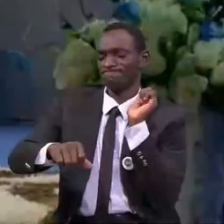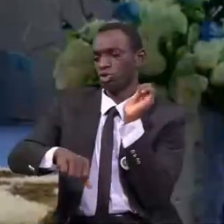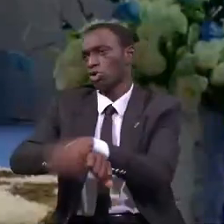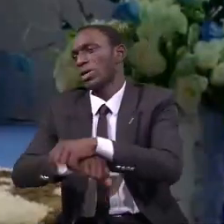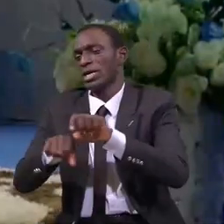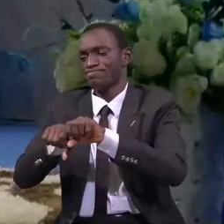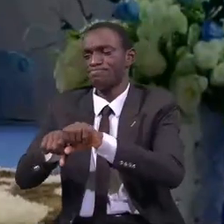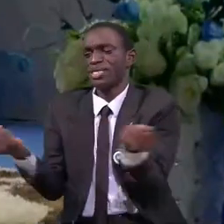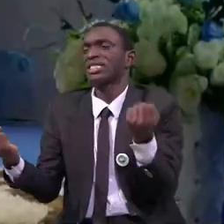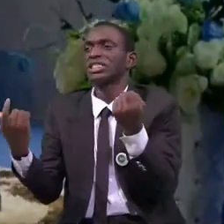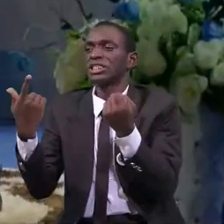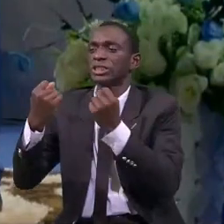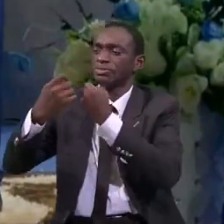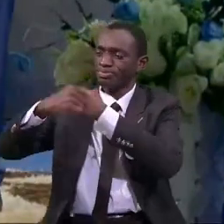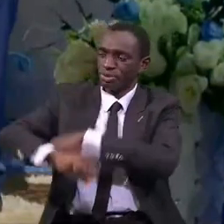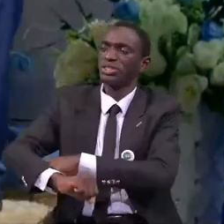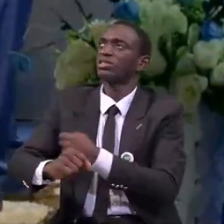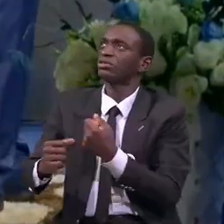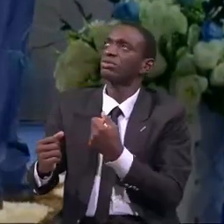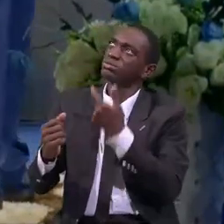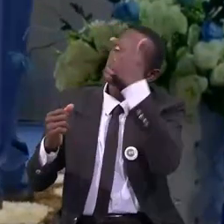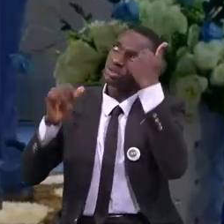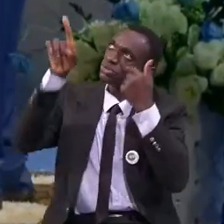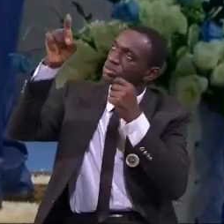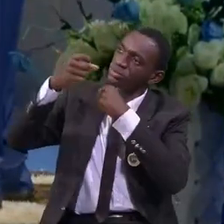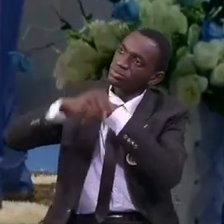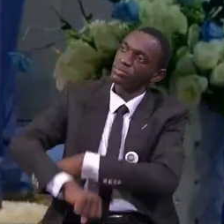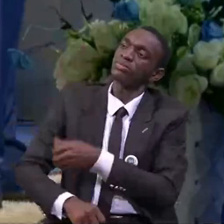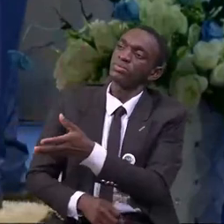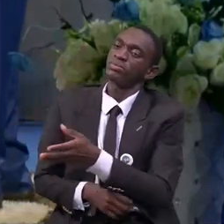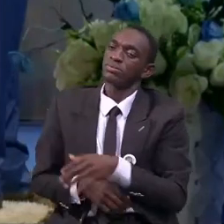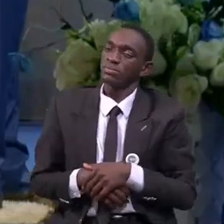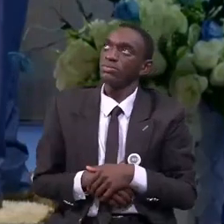jour je ne pouvais pas faire une brèche à cause de ta protection